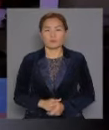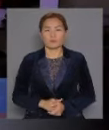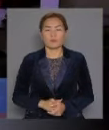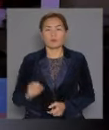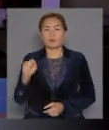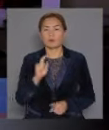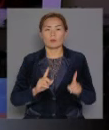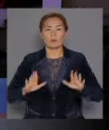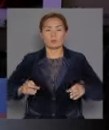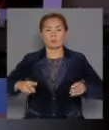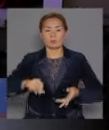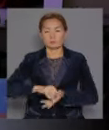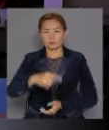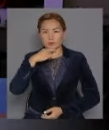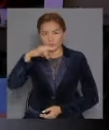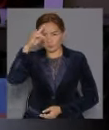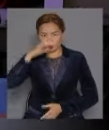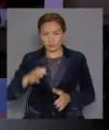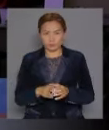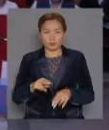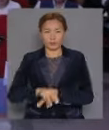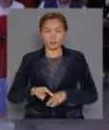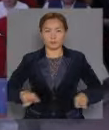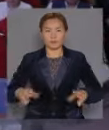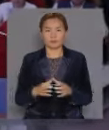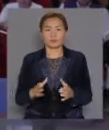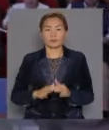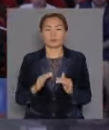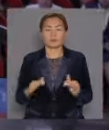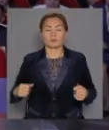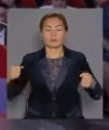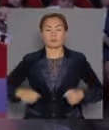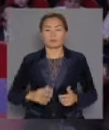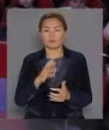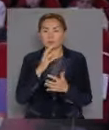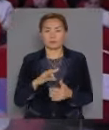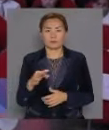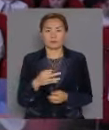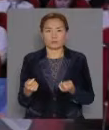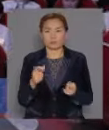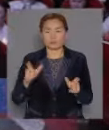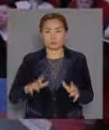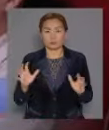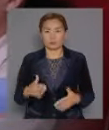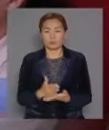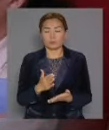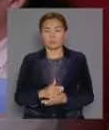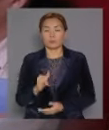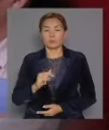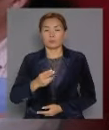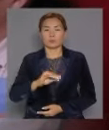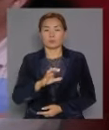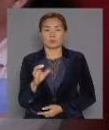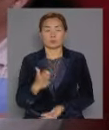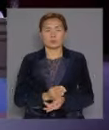Тамыз кеңесіне арнайы Қазақстан Республикасының оқу-ағарту министрлігі балалардың құқықтарын қорғау комитетінің төрағасының орынбасары Жолдас